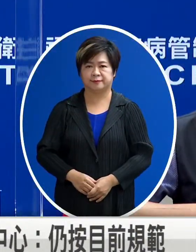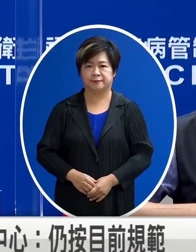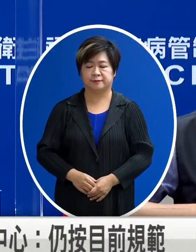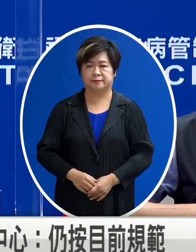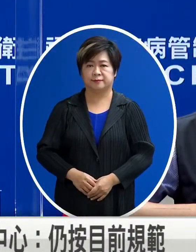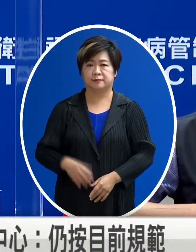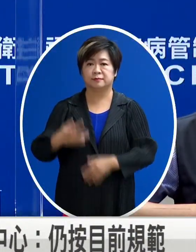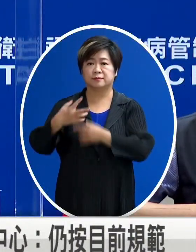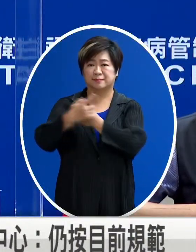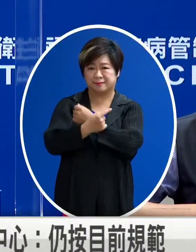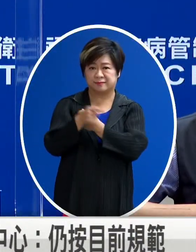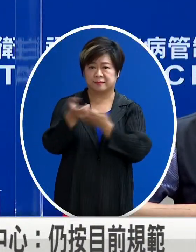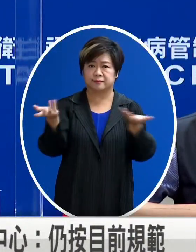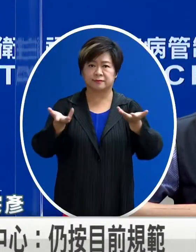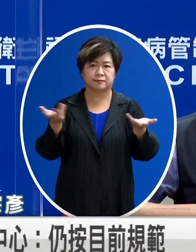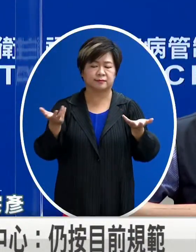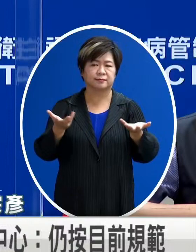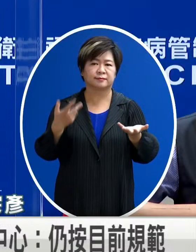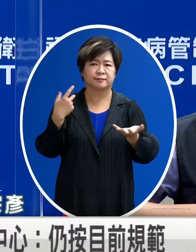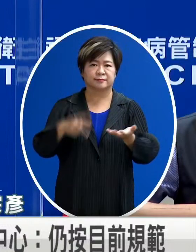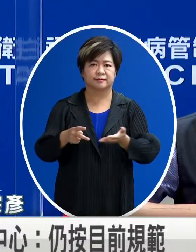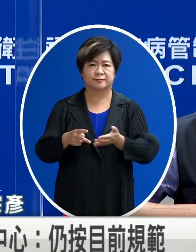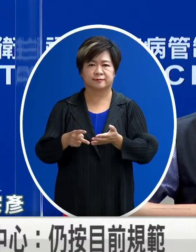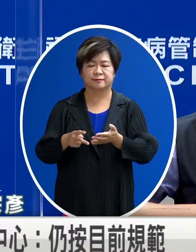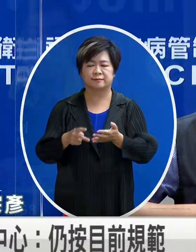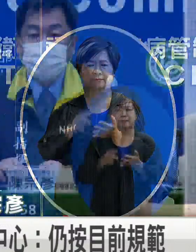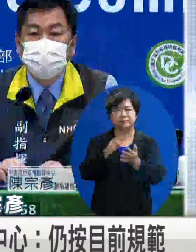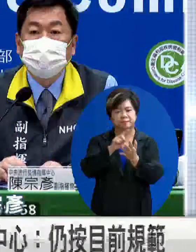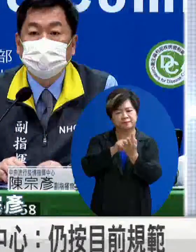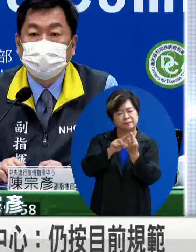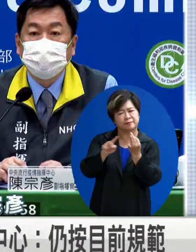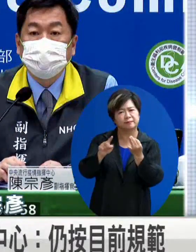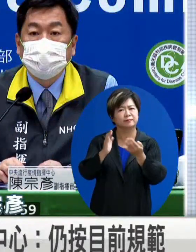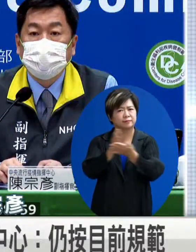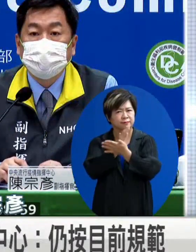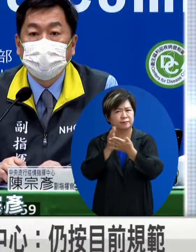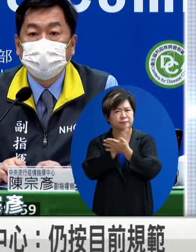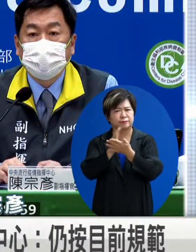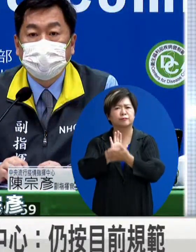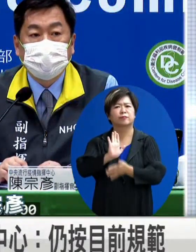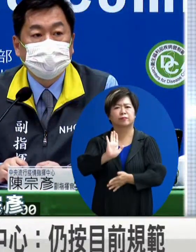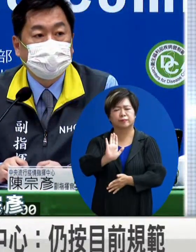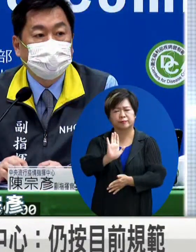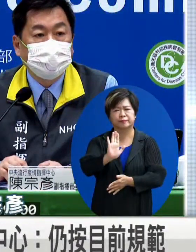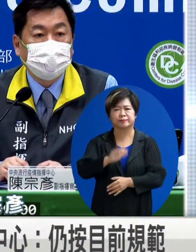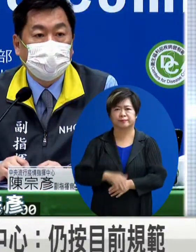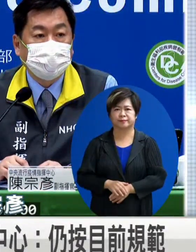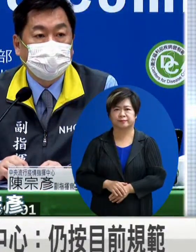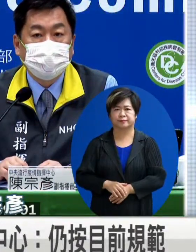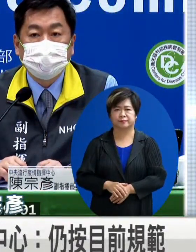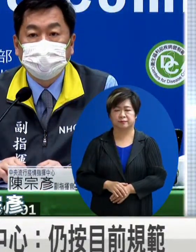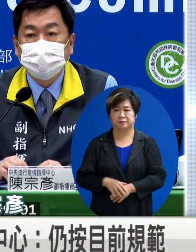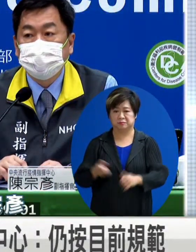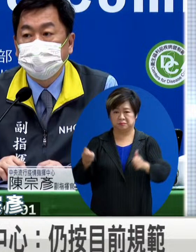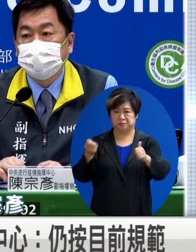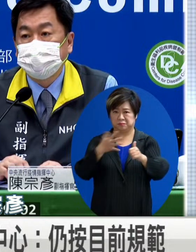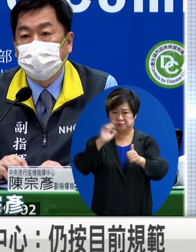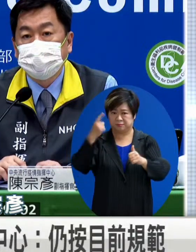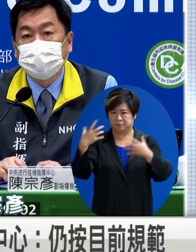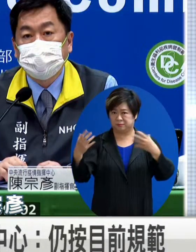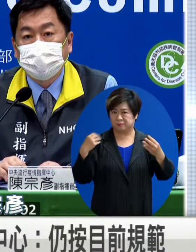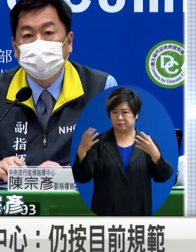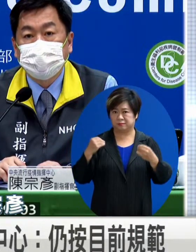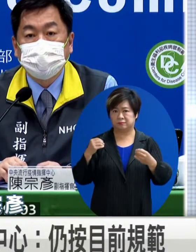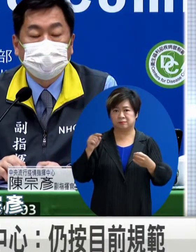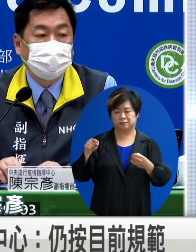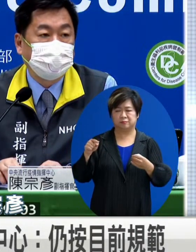降级的部分我们都还是会持续就各项的指标一起来做评估啦。那这个不明感染源一直都是指